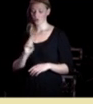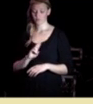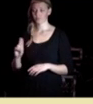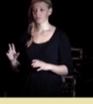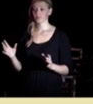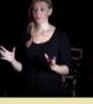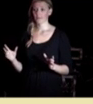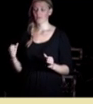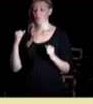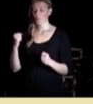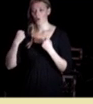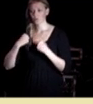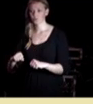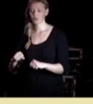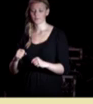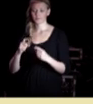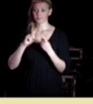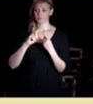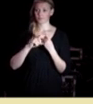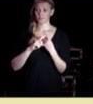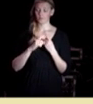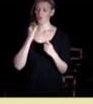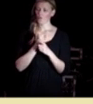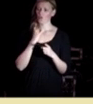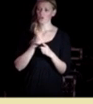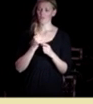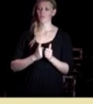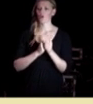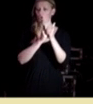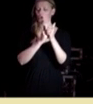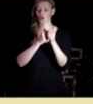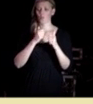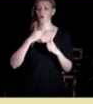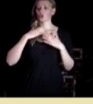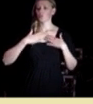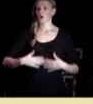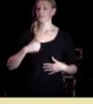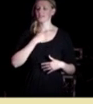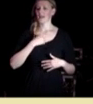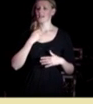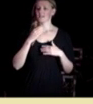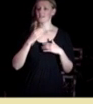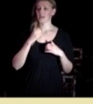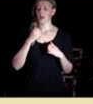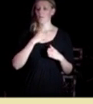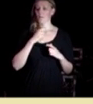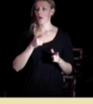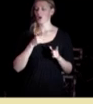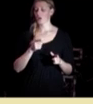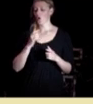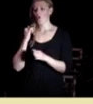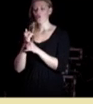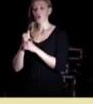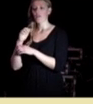to typer områder vi må sette inn i et krafttak. Det ene er hvordan vi faktisk følger opp somatiske helseplager, og det andre er hvordan